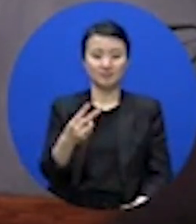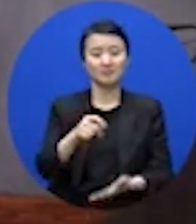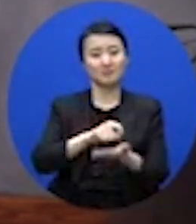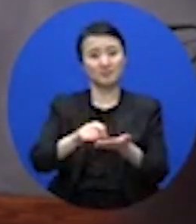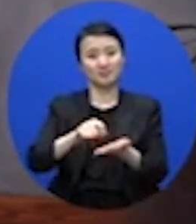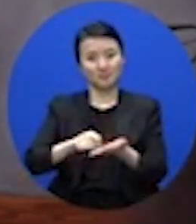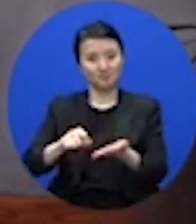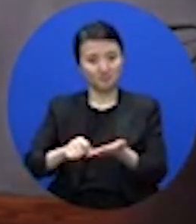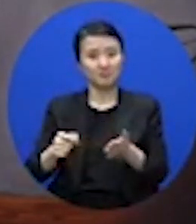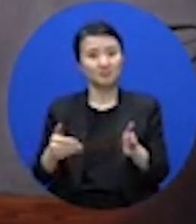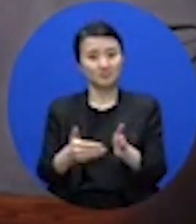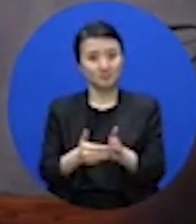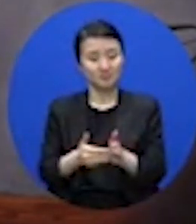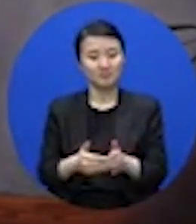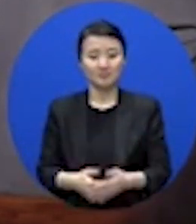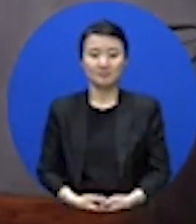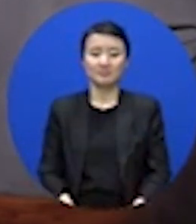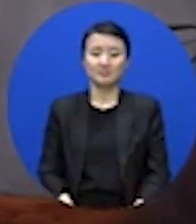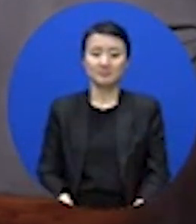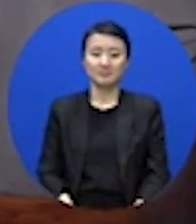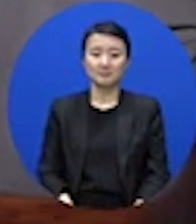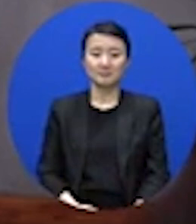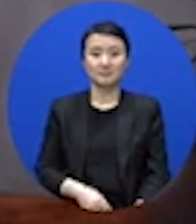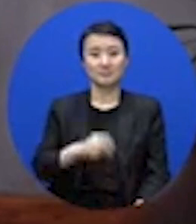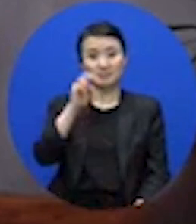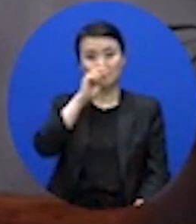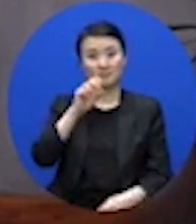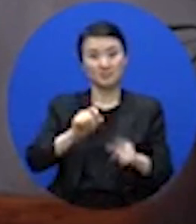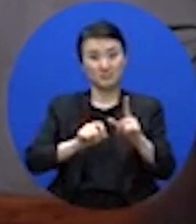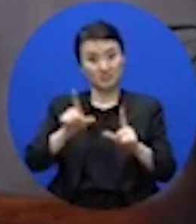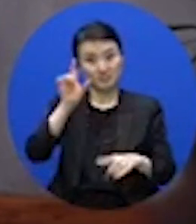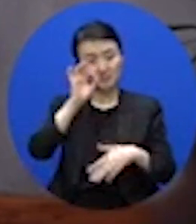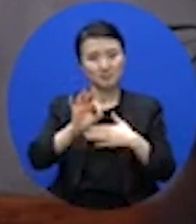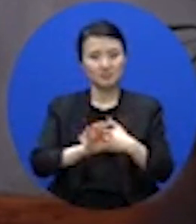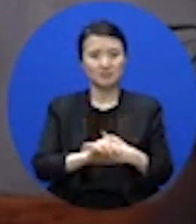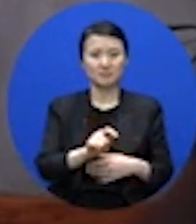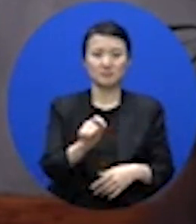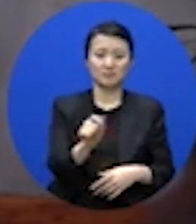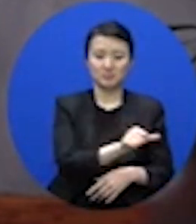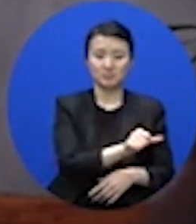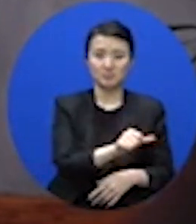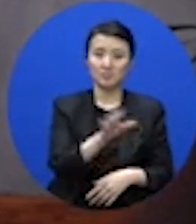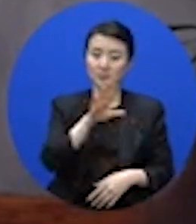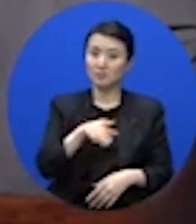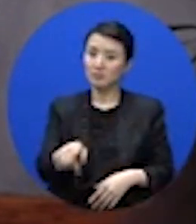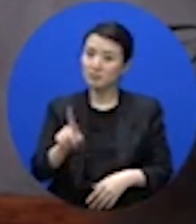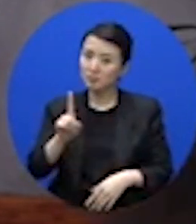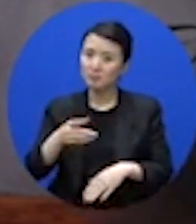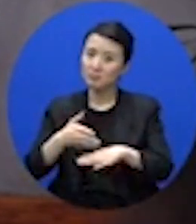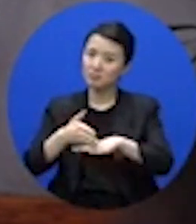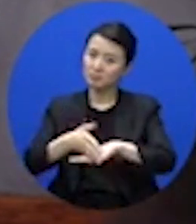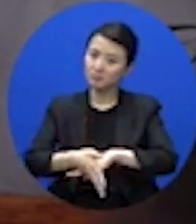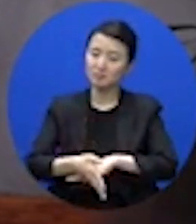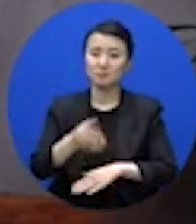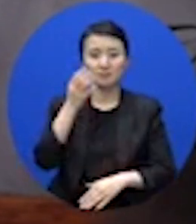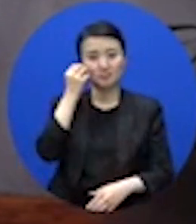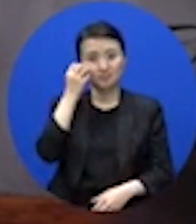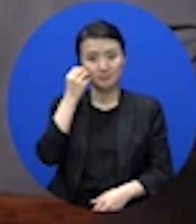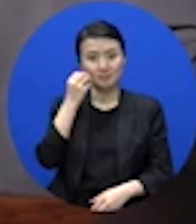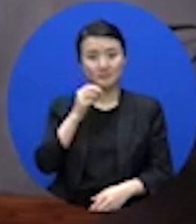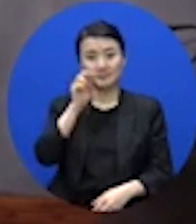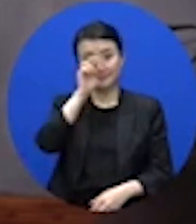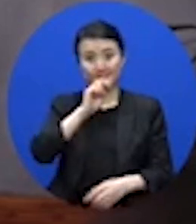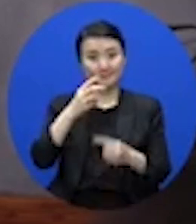썼어요. 근데 그 대부분의 소나타 1악장이 빠릅니다. 느려요. 그 다음 음악